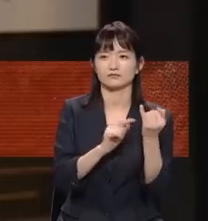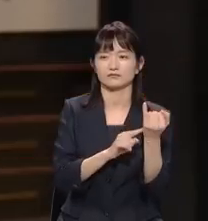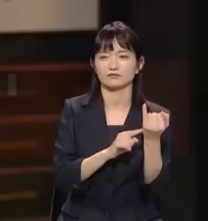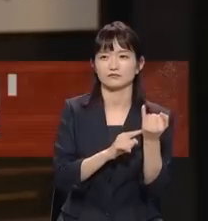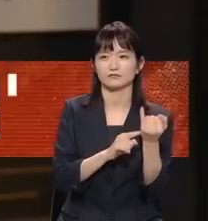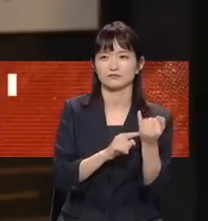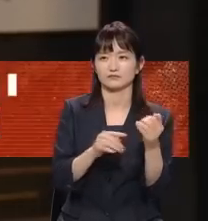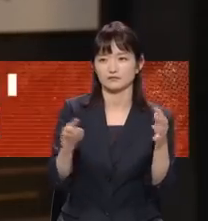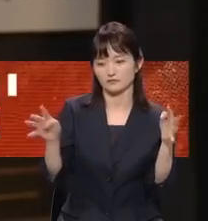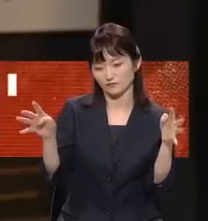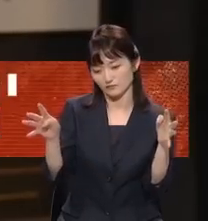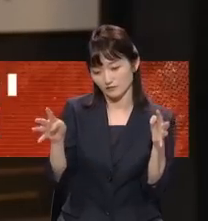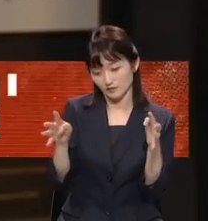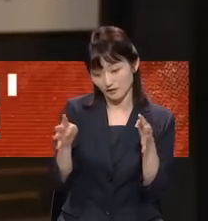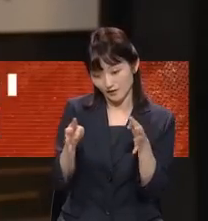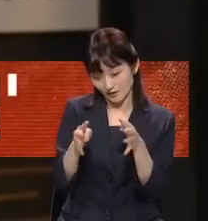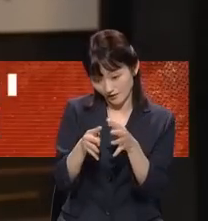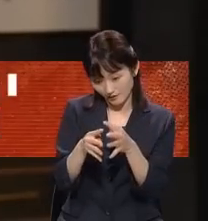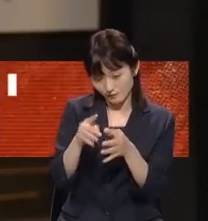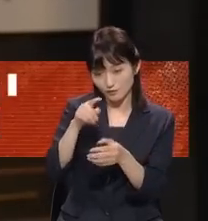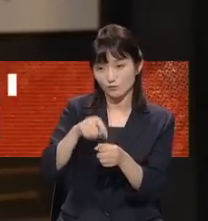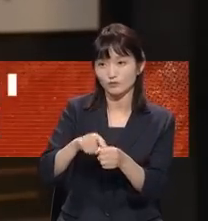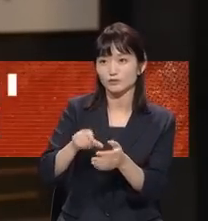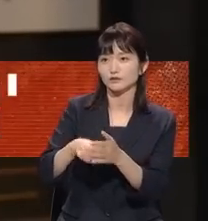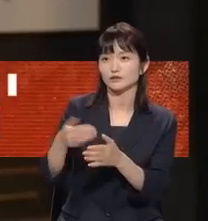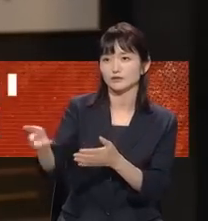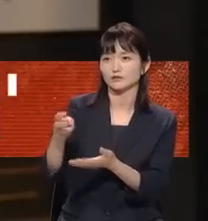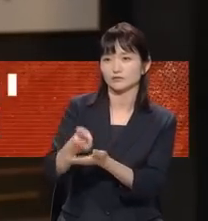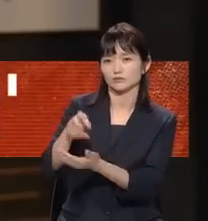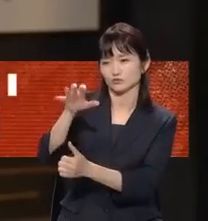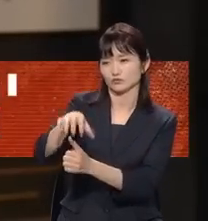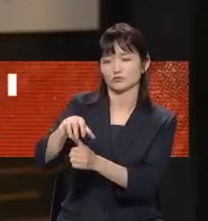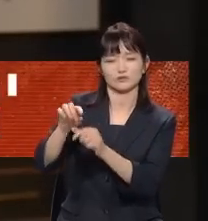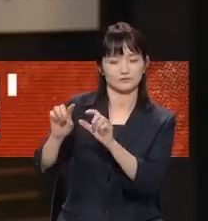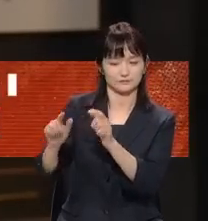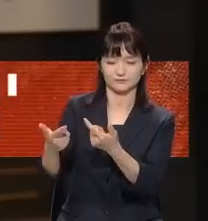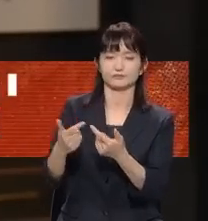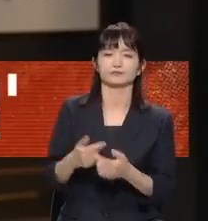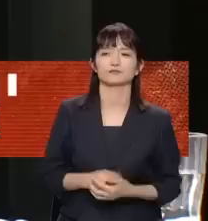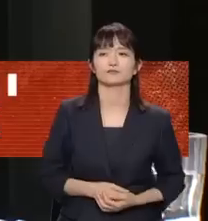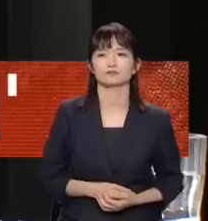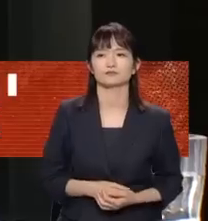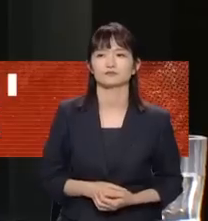합의할 시간 정도를 좀 더 준다는 취지로 법정 구속만 하지 않은 그런 상황인가요